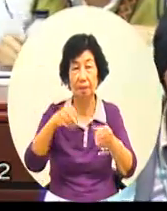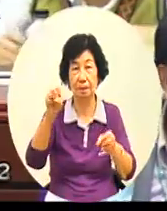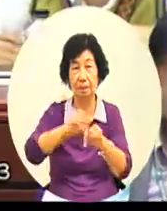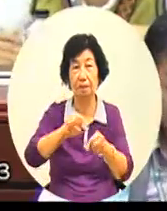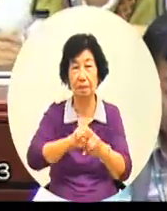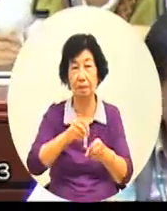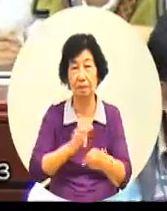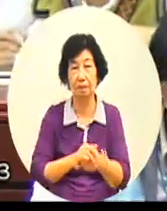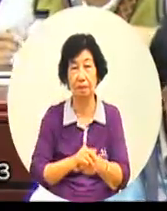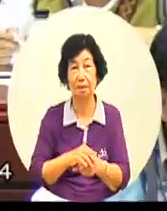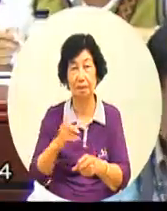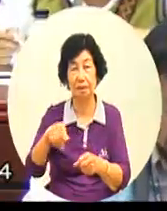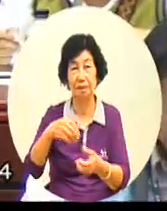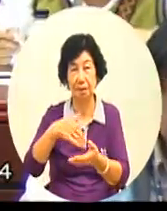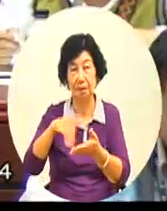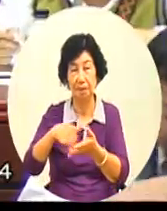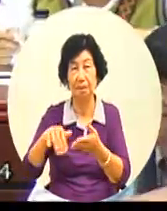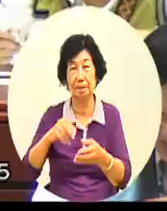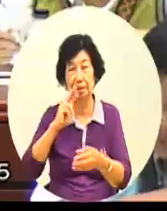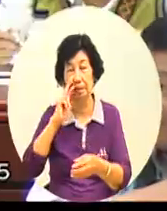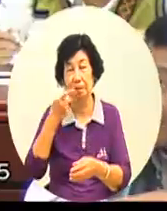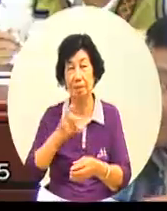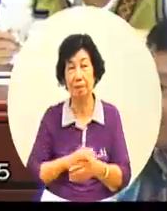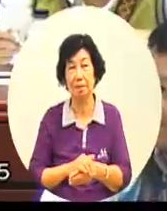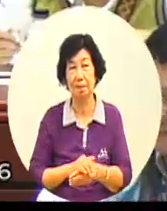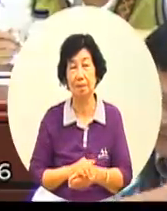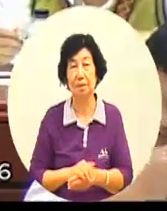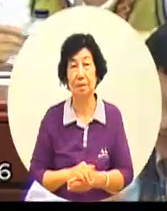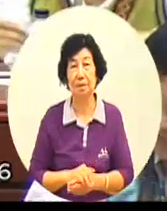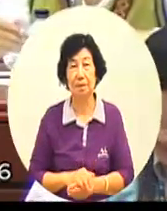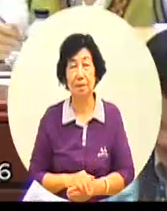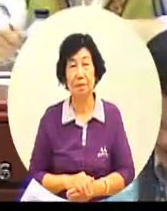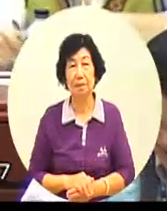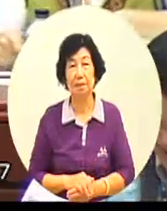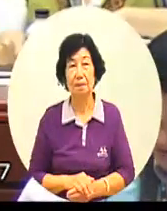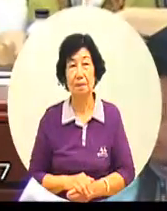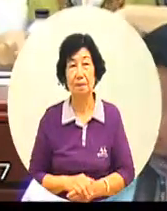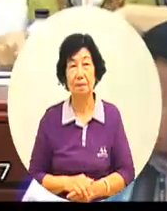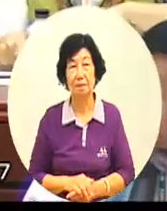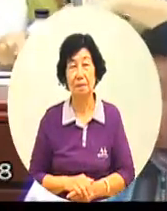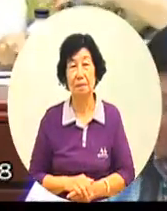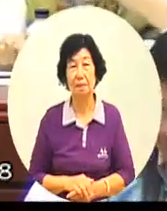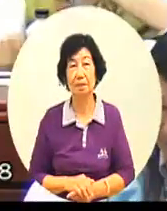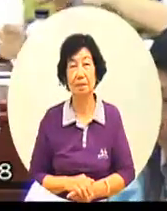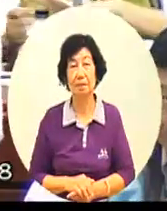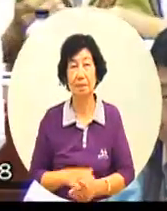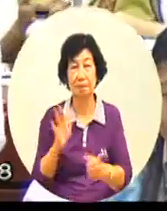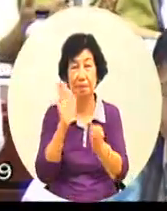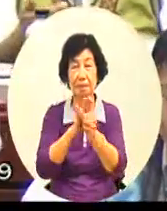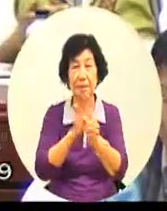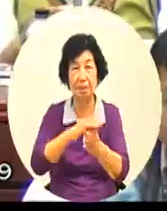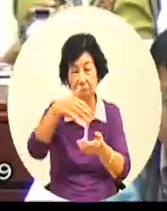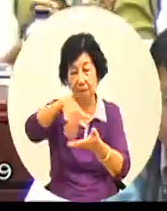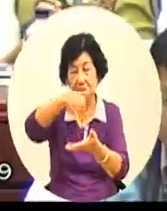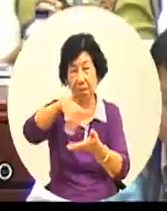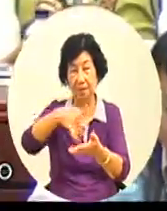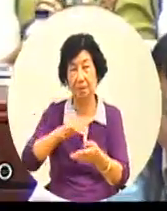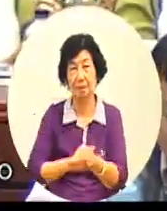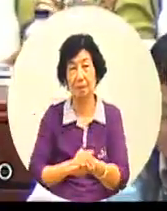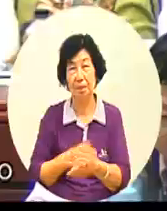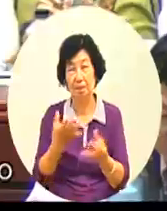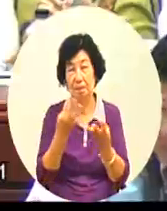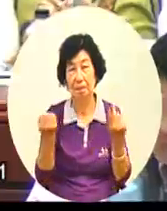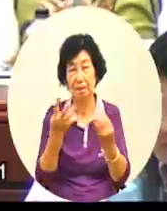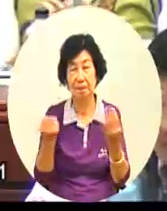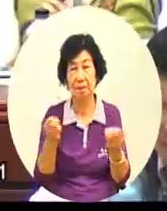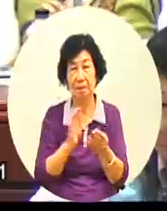刚刚我说我数学不好，刚刚算错了。 那个算错没有关系，后面有大师了哈，那个数学大师要算的要精